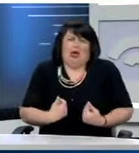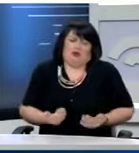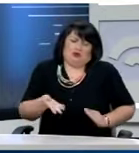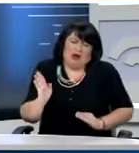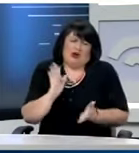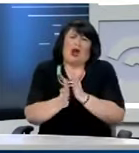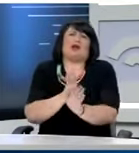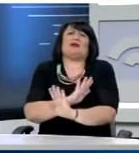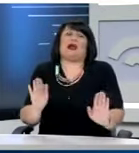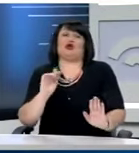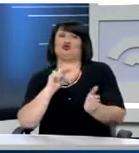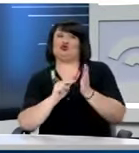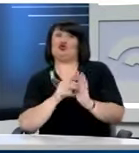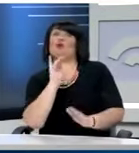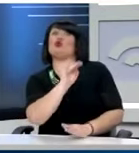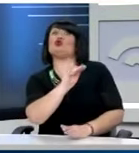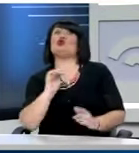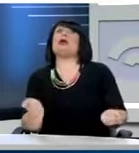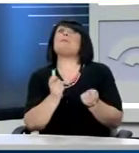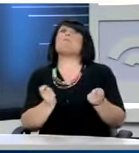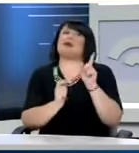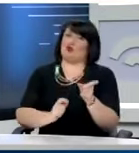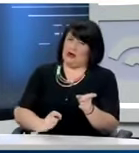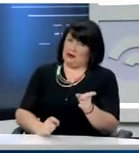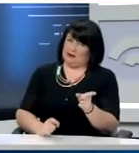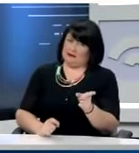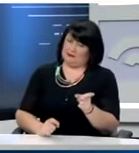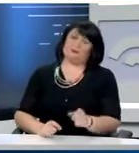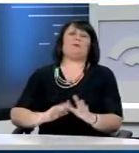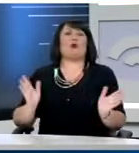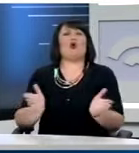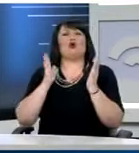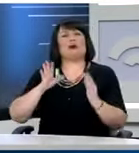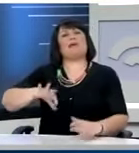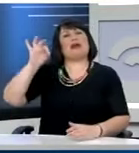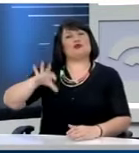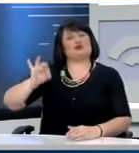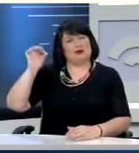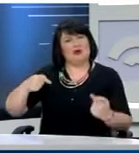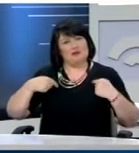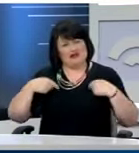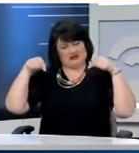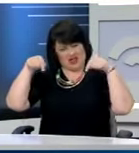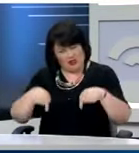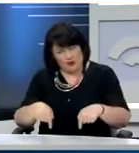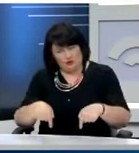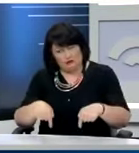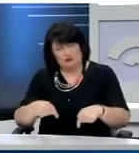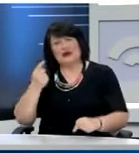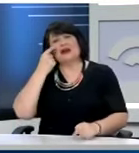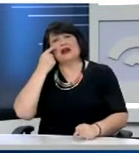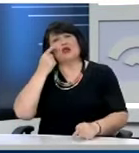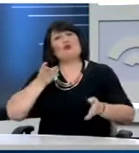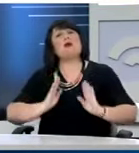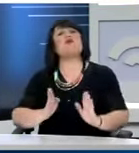Ταμείο. Σας προειδοποιώ λοιπόν αυτό να μην το επιχειρήσετε. Σε κάθε περίπτωση, εμείς θα είμαστε εδώ και θα δούμε πώς